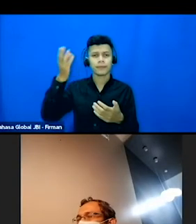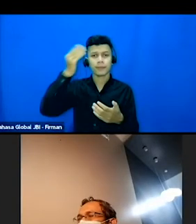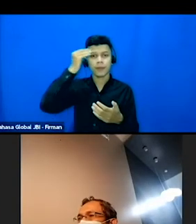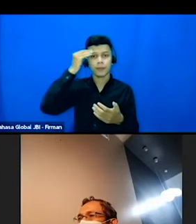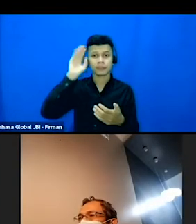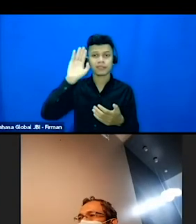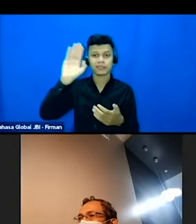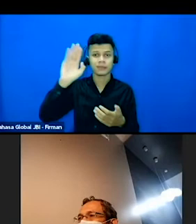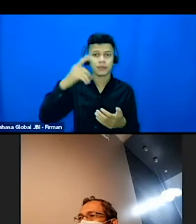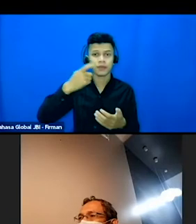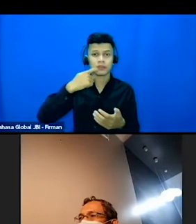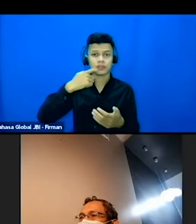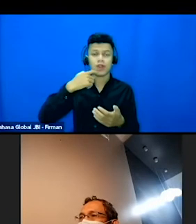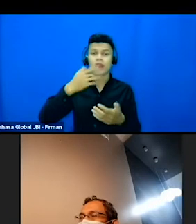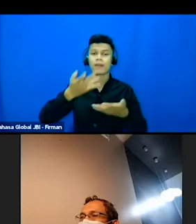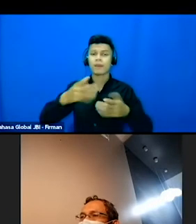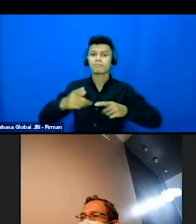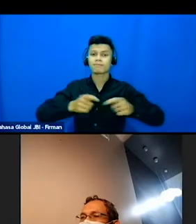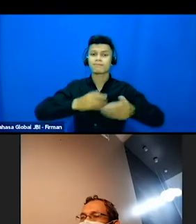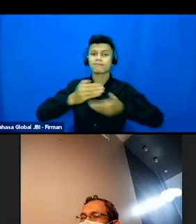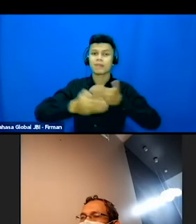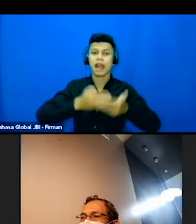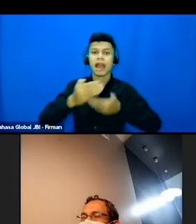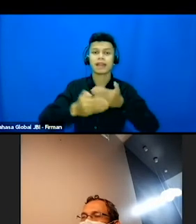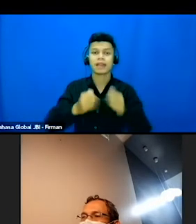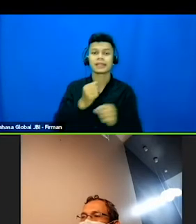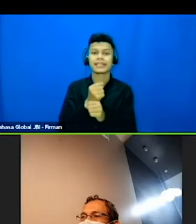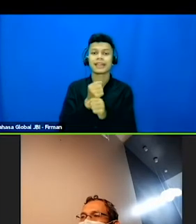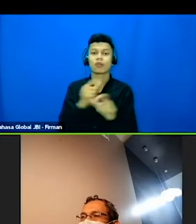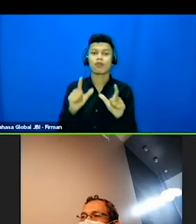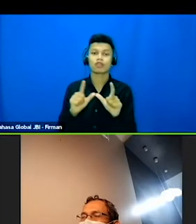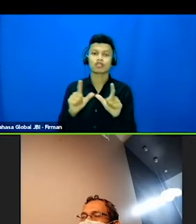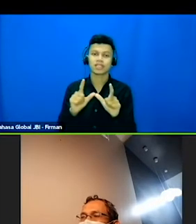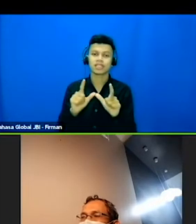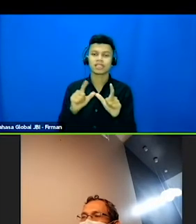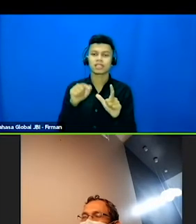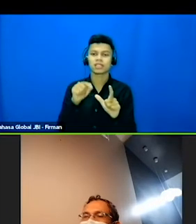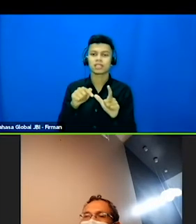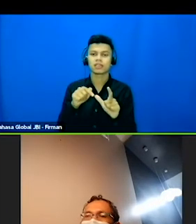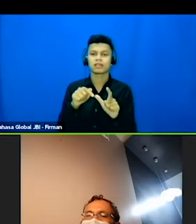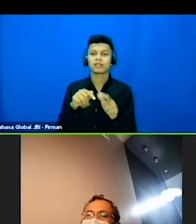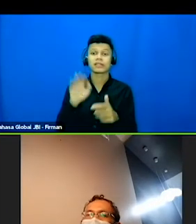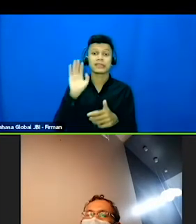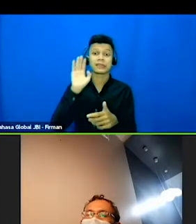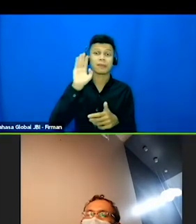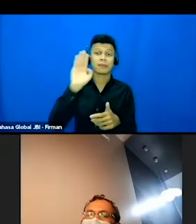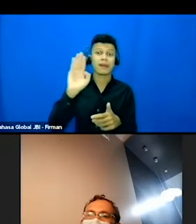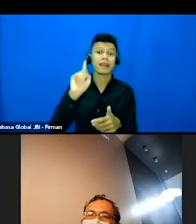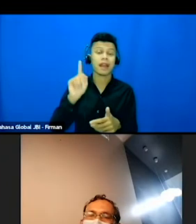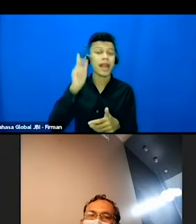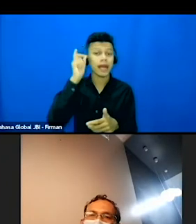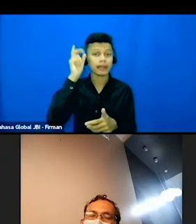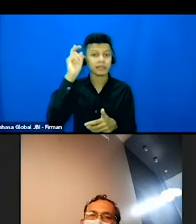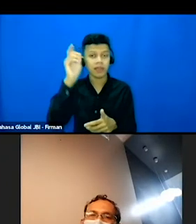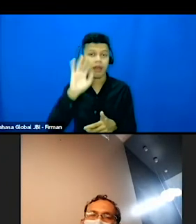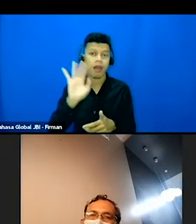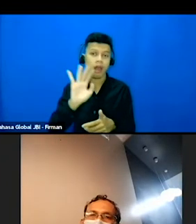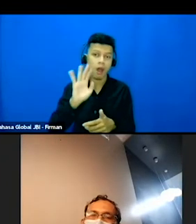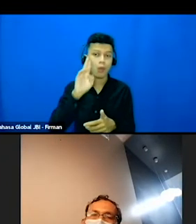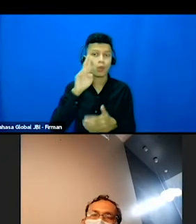menangani kasus bullying Apakah rezeki depannya akan ada rencana untuk